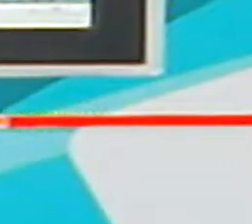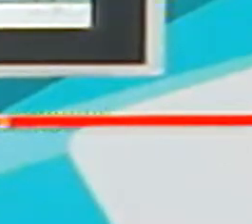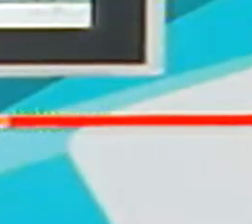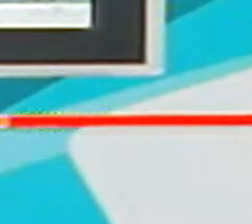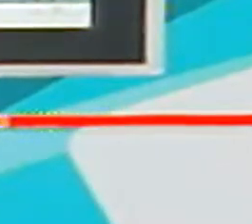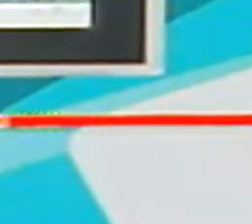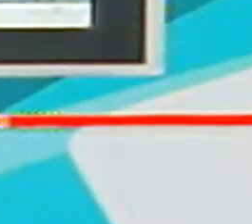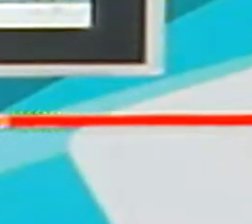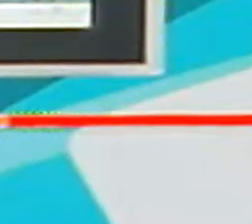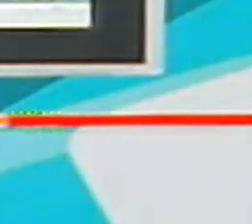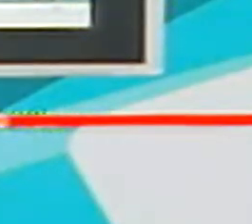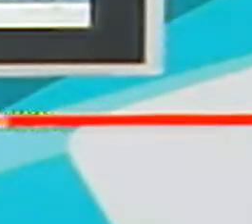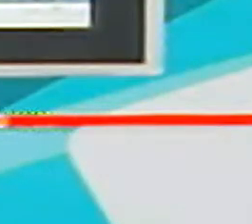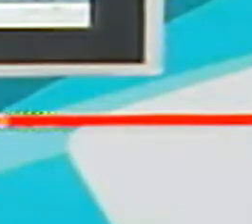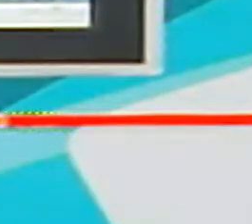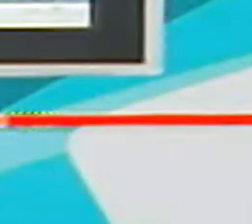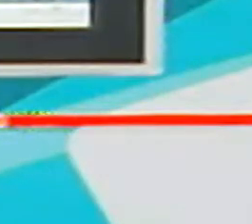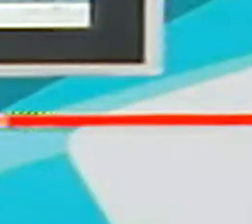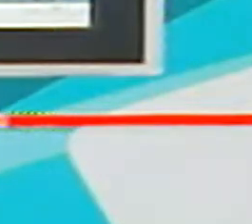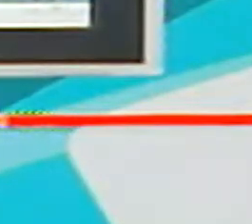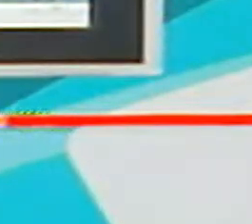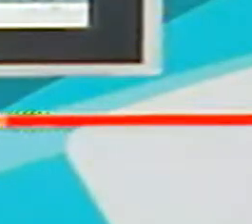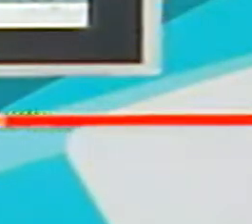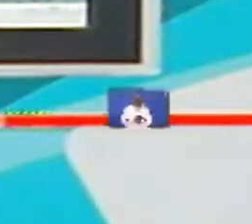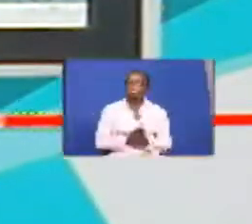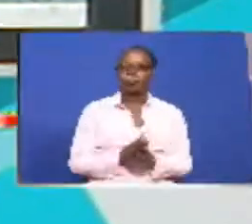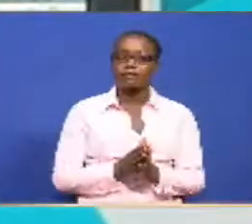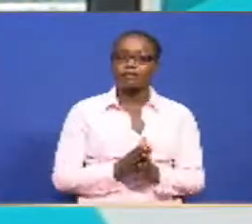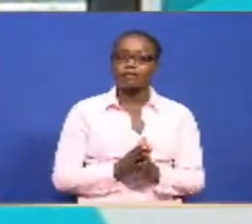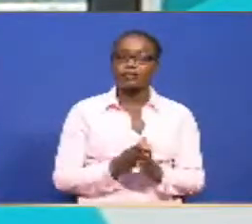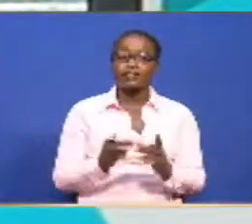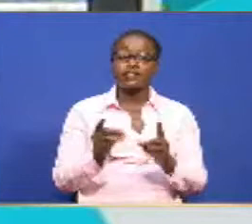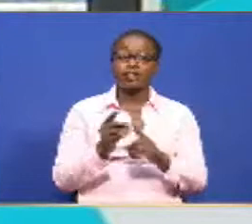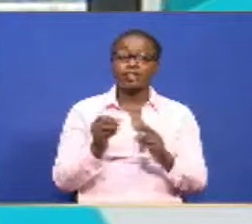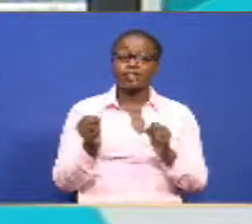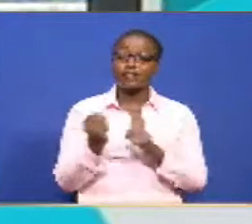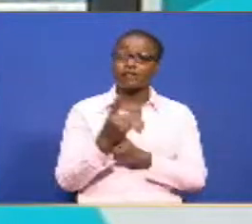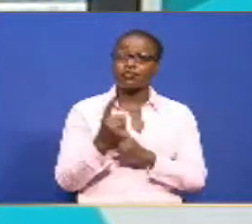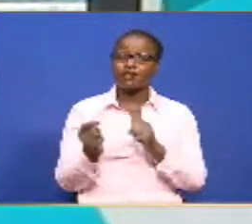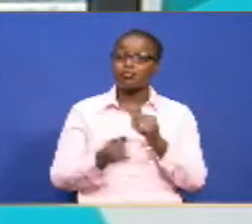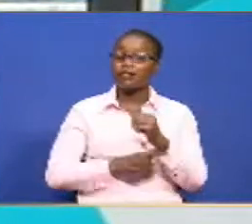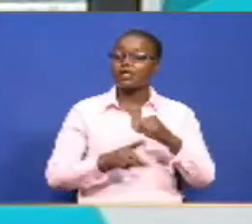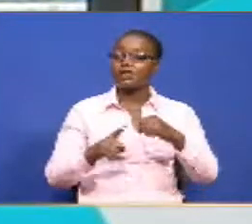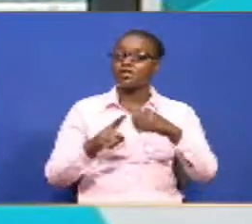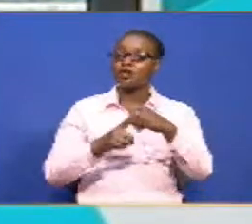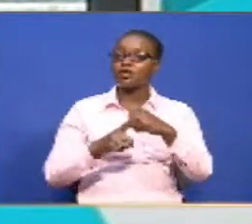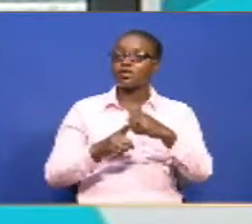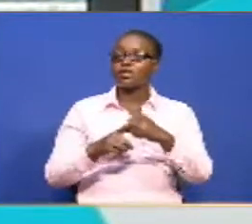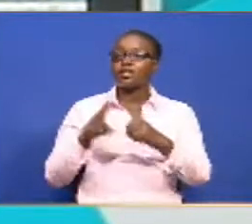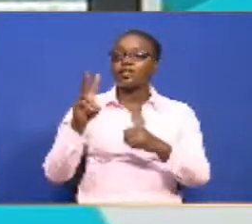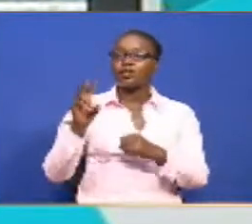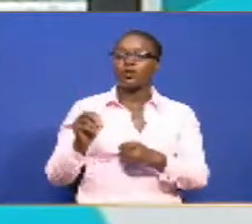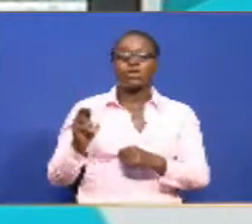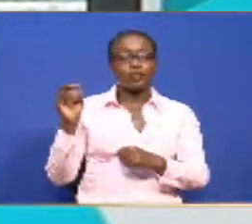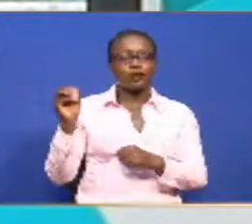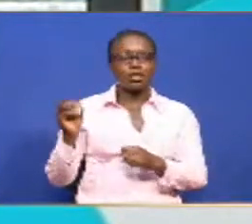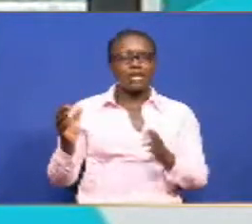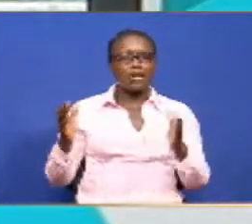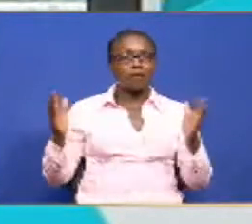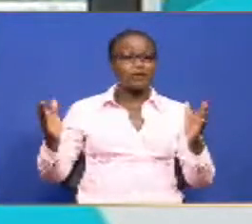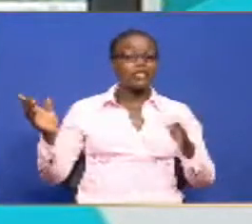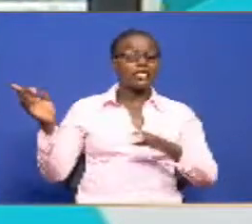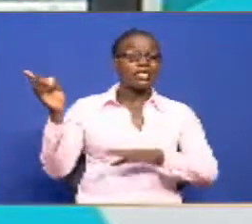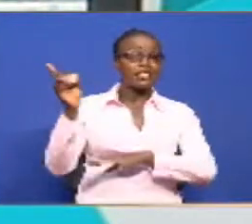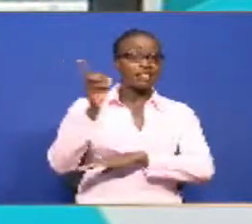Na mtazamaji, tarehe 11 mwezi wa 6 mwaka 2020 ni siku kubwa sana, hususan